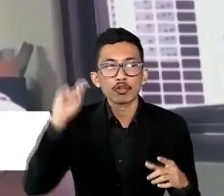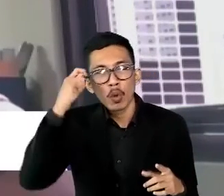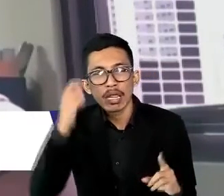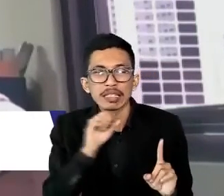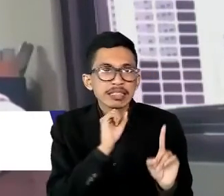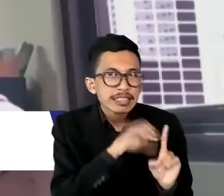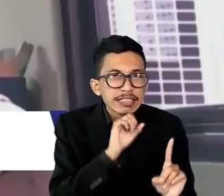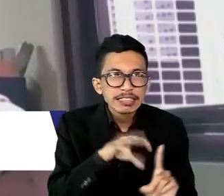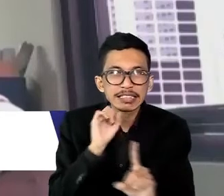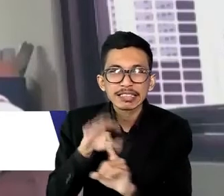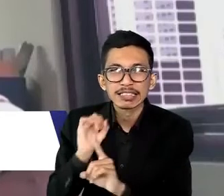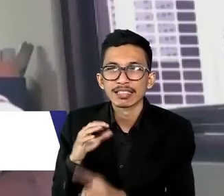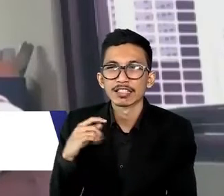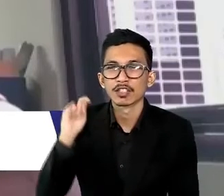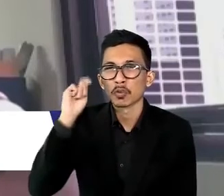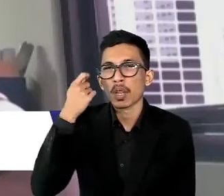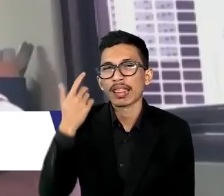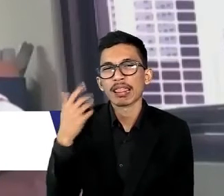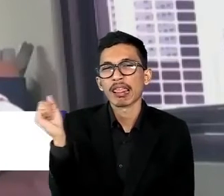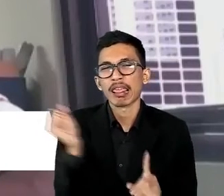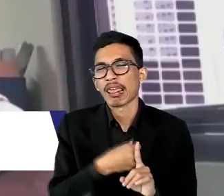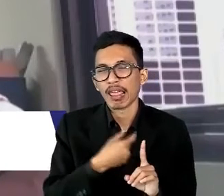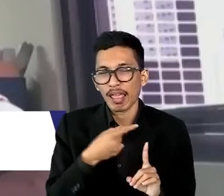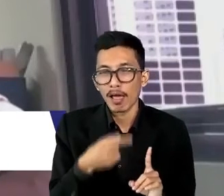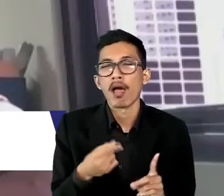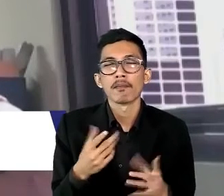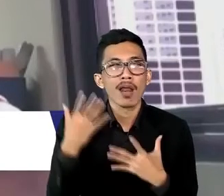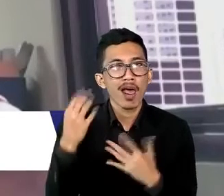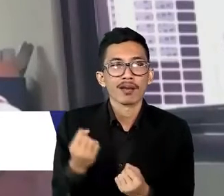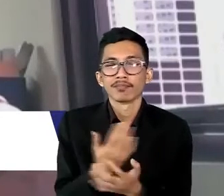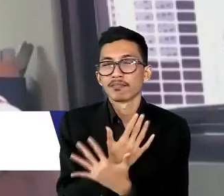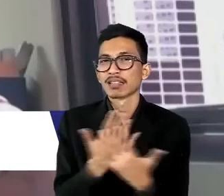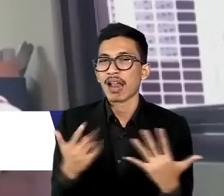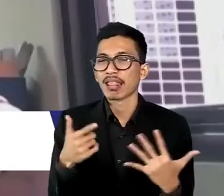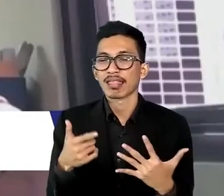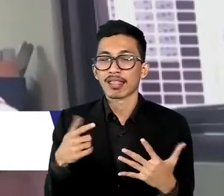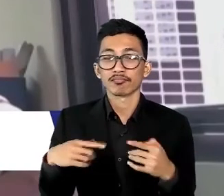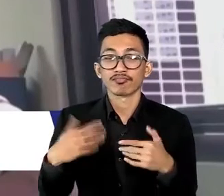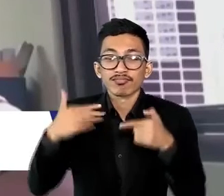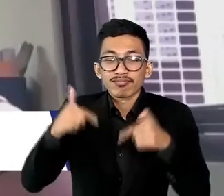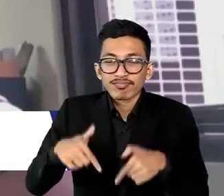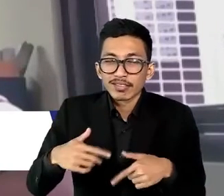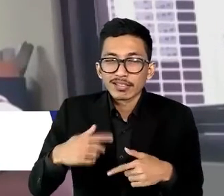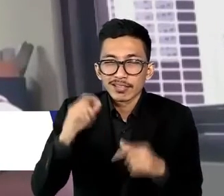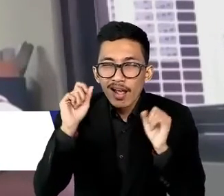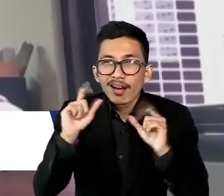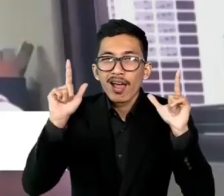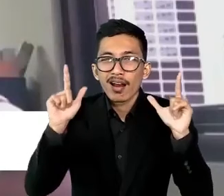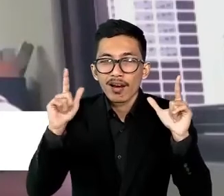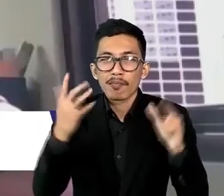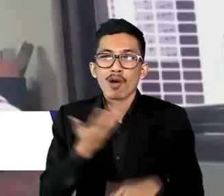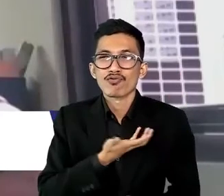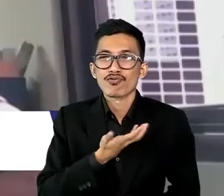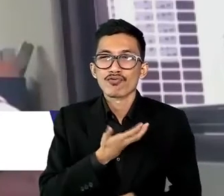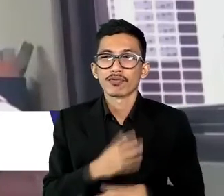siasati. Saya rasa harapan kami juga semoga masyarakat saat ini semakin sadar, terutama juga